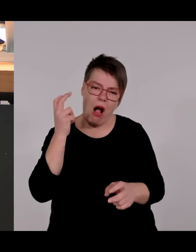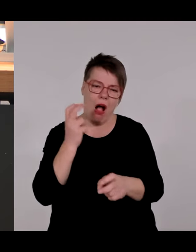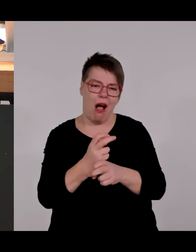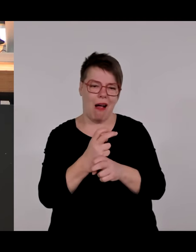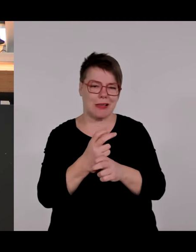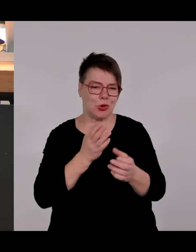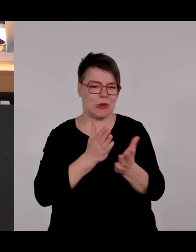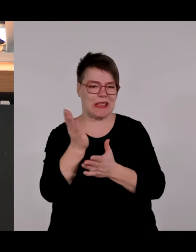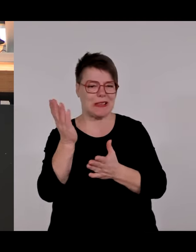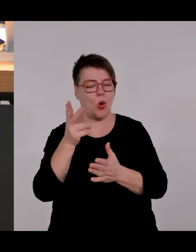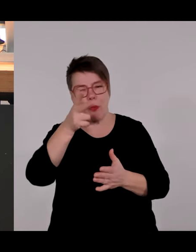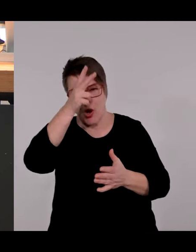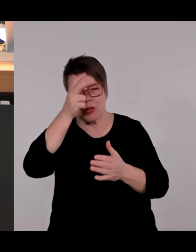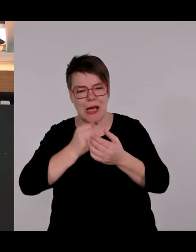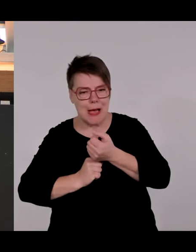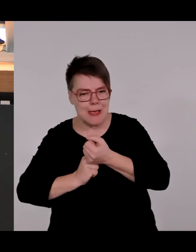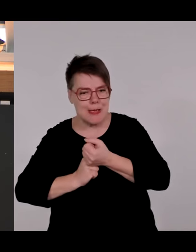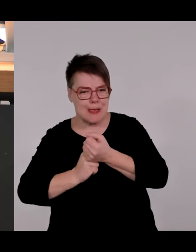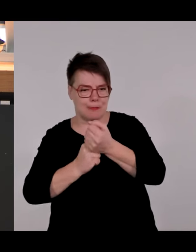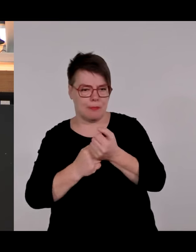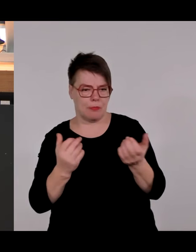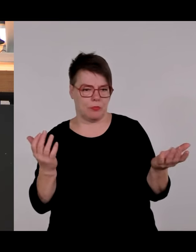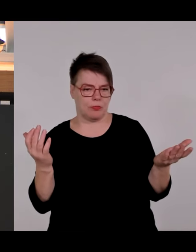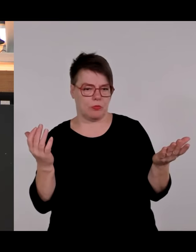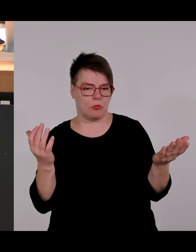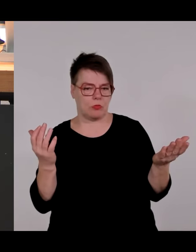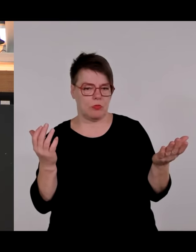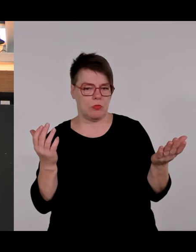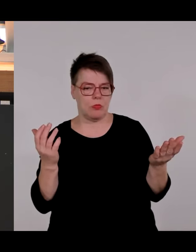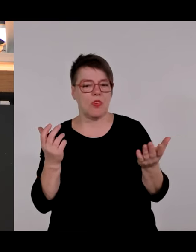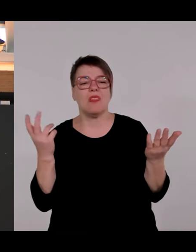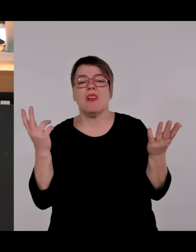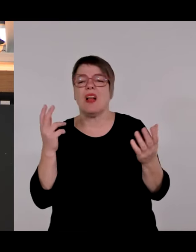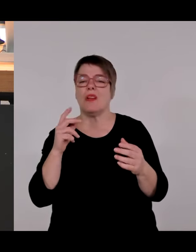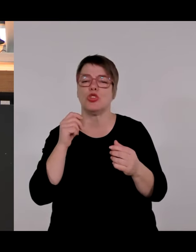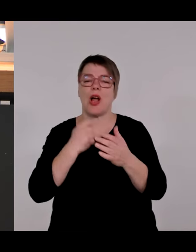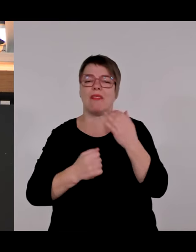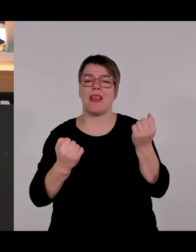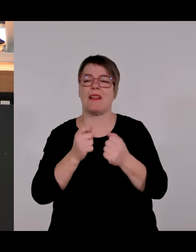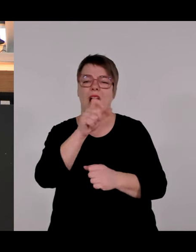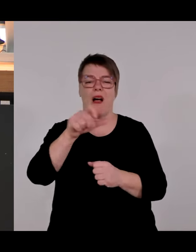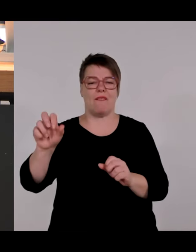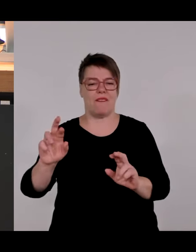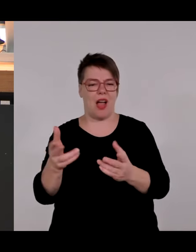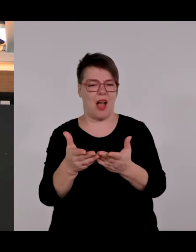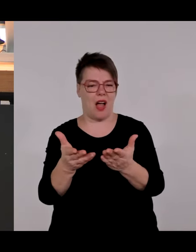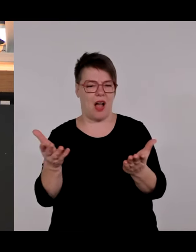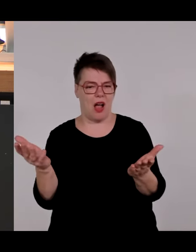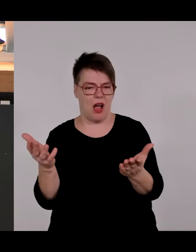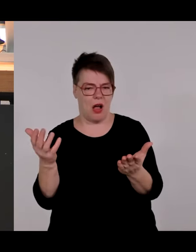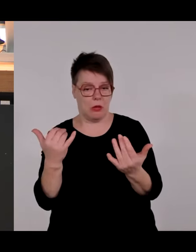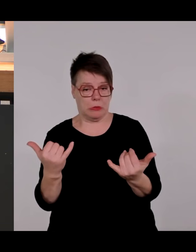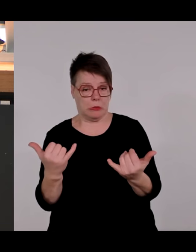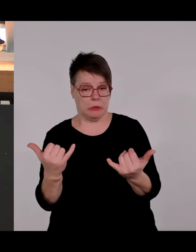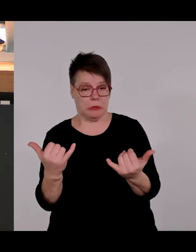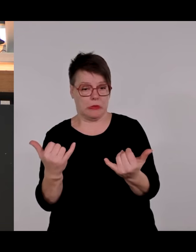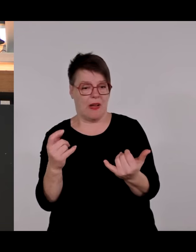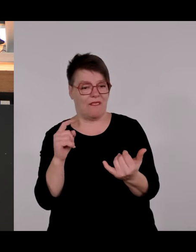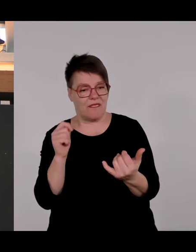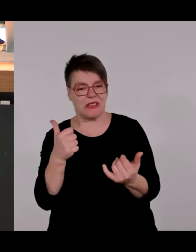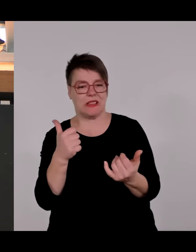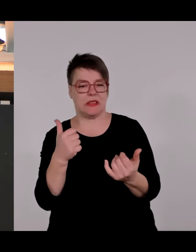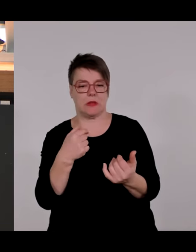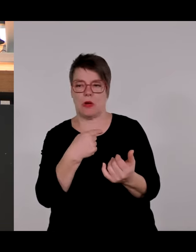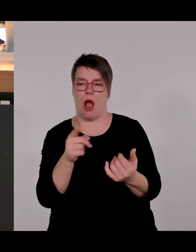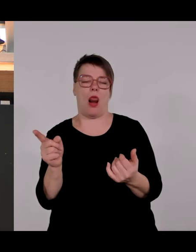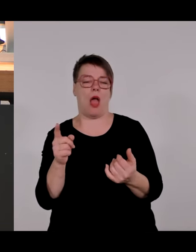ohne Bleibeperspektive haben. Und auch hier ist ein Anstieg von 2021 von 250 zu aktuell über 500.